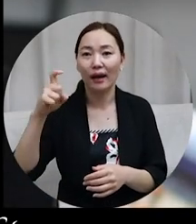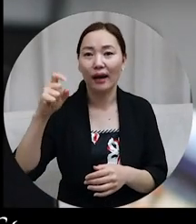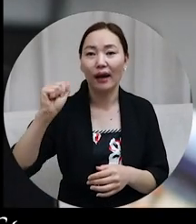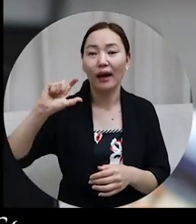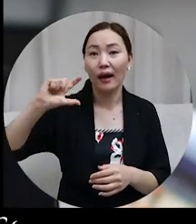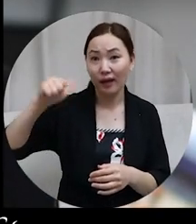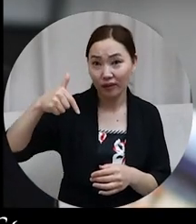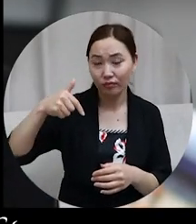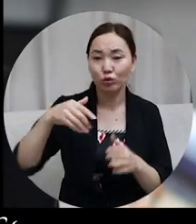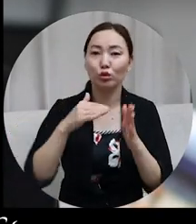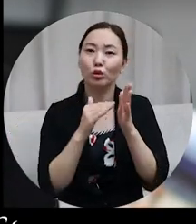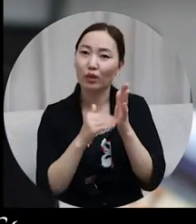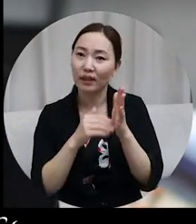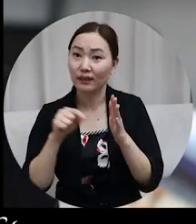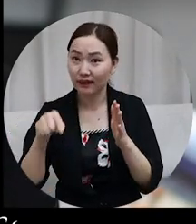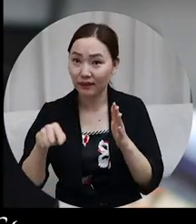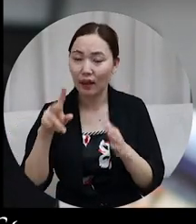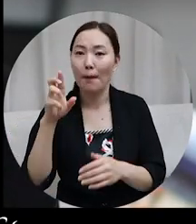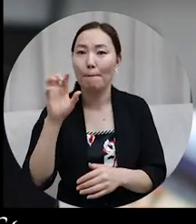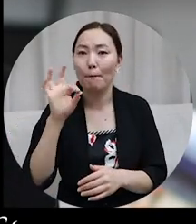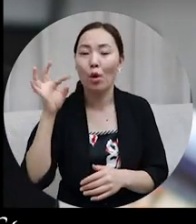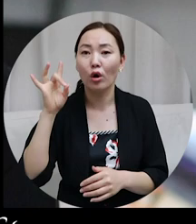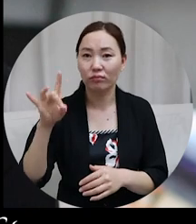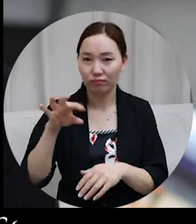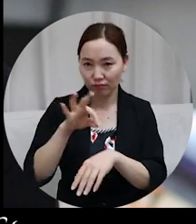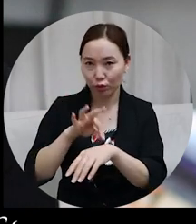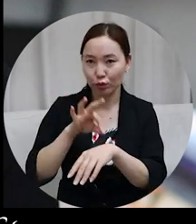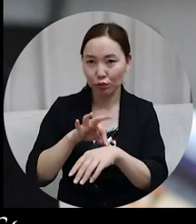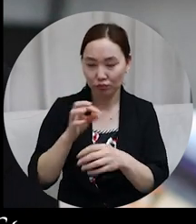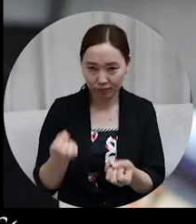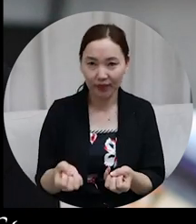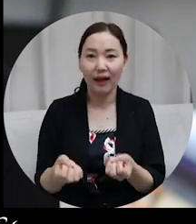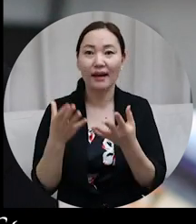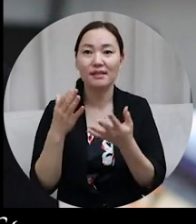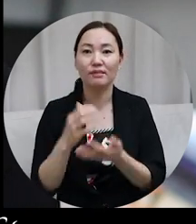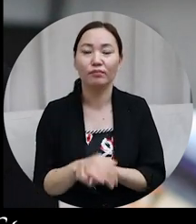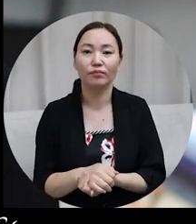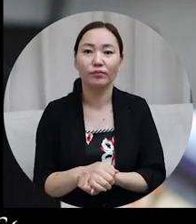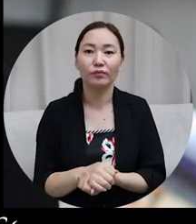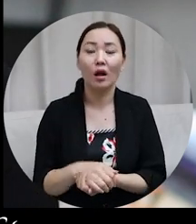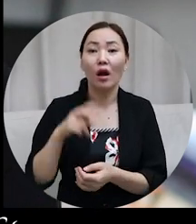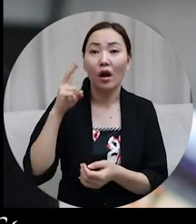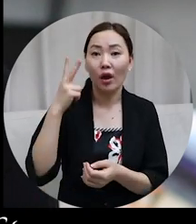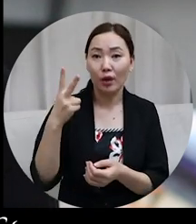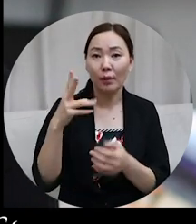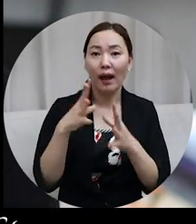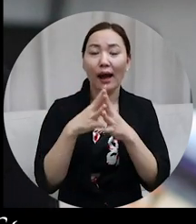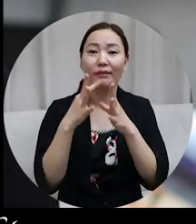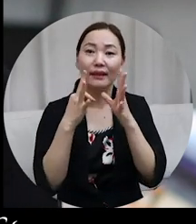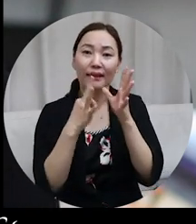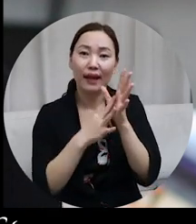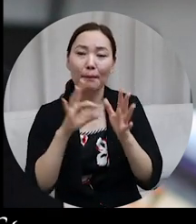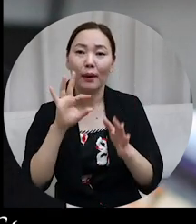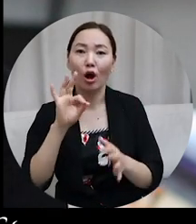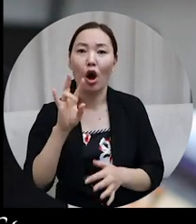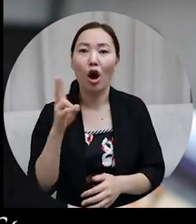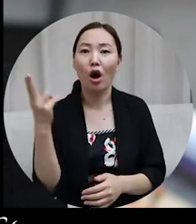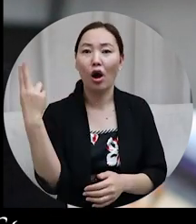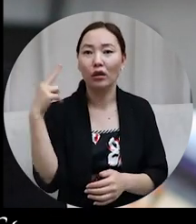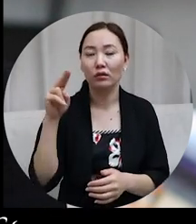2016 онд архаг дутагдал гэдэг онштой болоод онш тогтоогдол. Бөөний архаг дутагдал. Тийм.